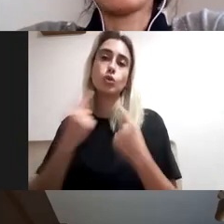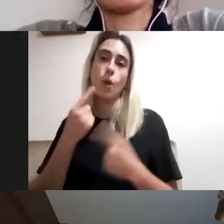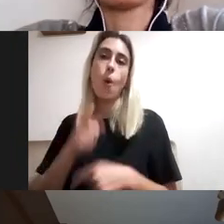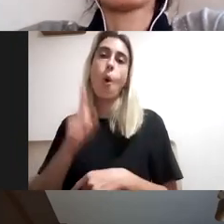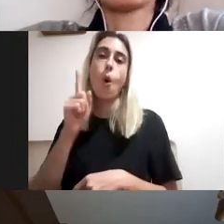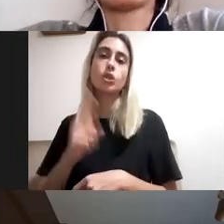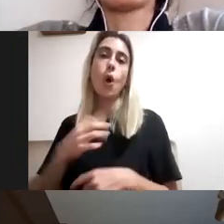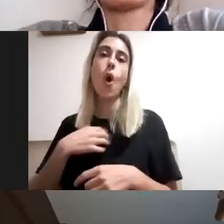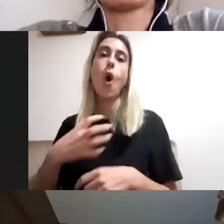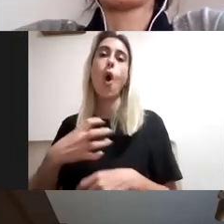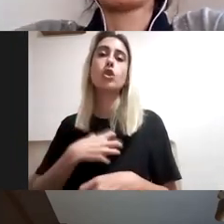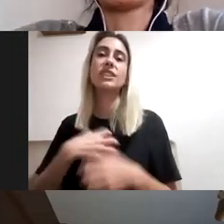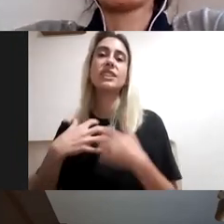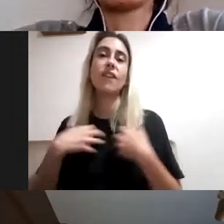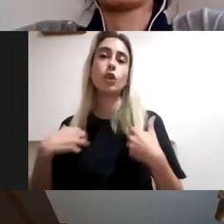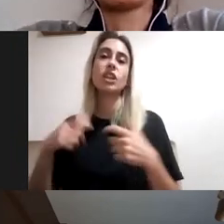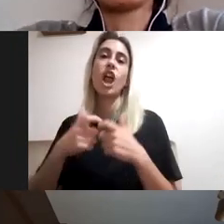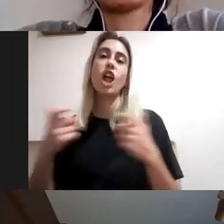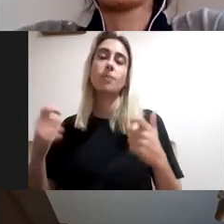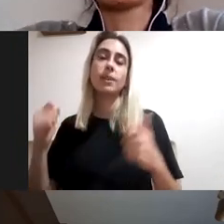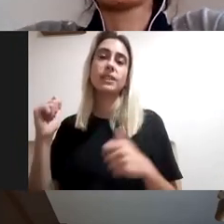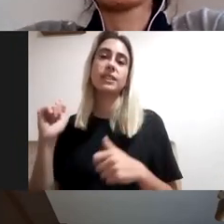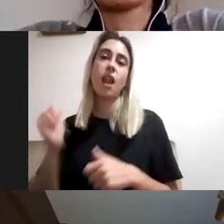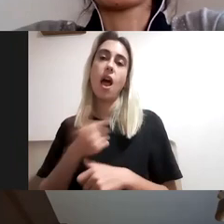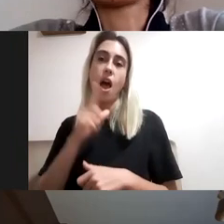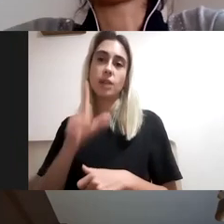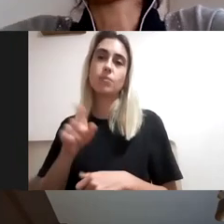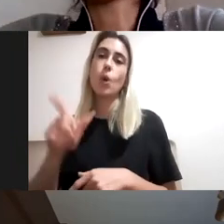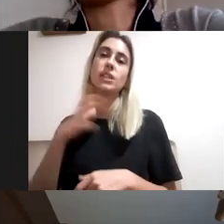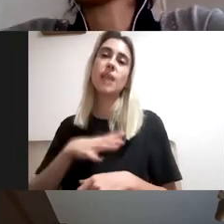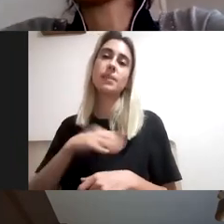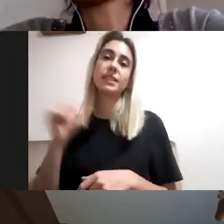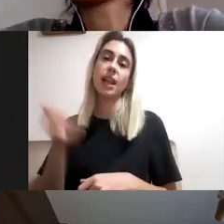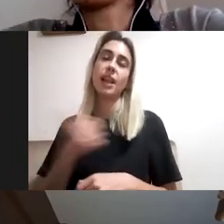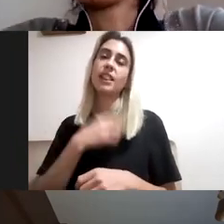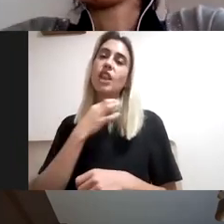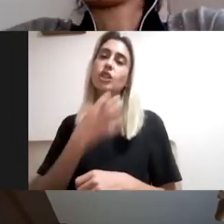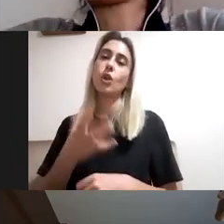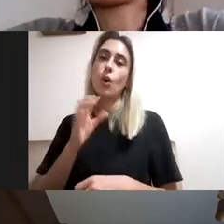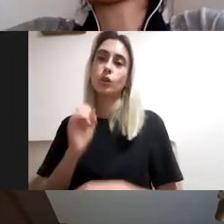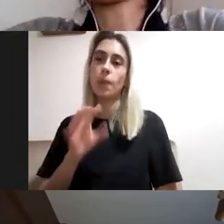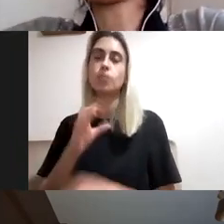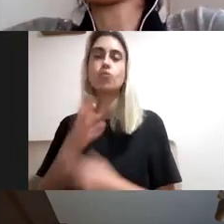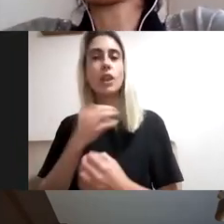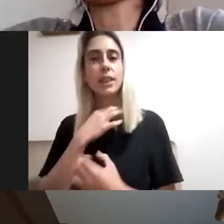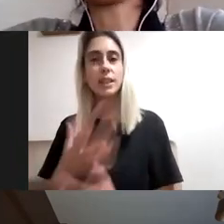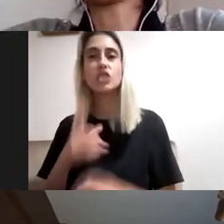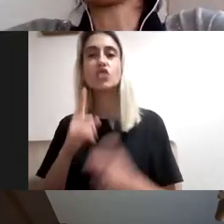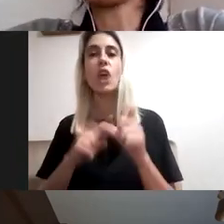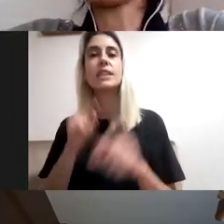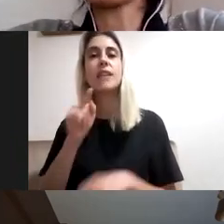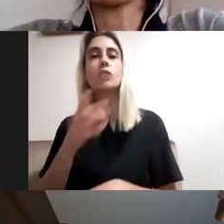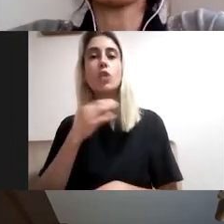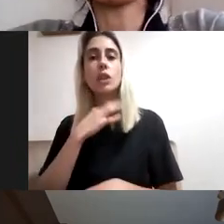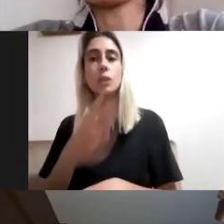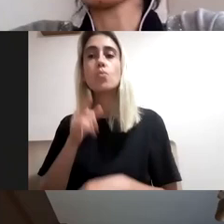da öz savunucunun gelişmesi lazım. Tabii istemeleri gerekiyor. Teşekkür ederim hocam. Çok teşekkür ederim Ilgın. Çağrı, sana da çok teşekkür ederim. Bu